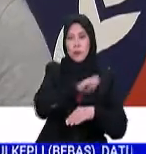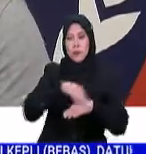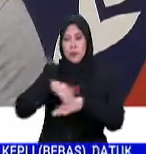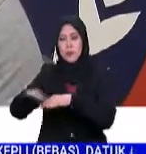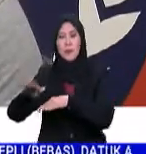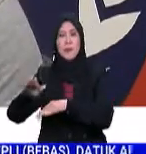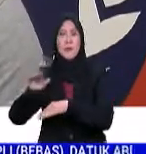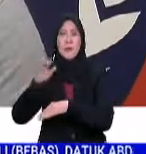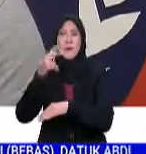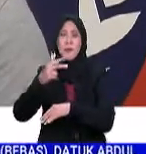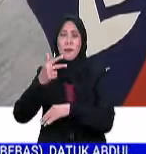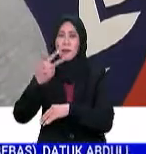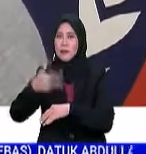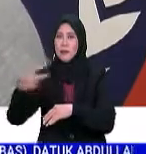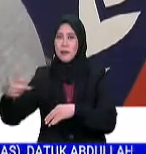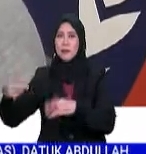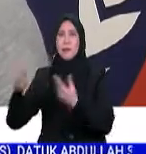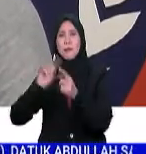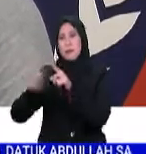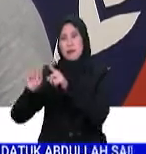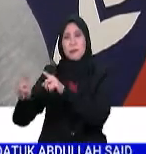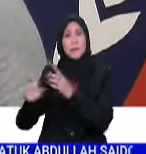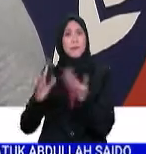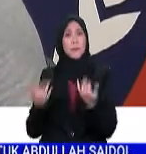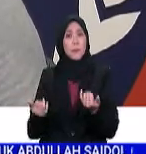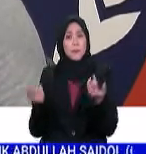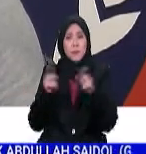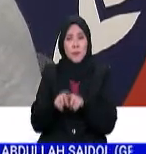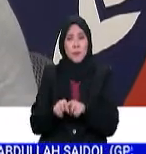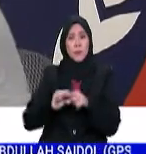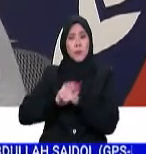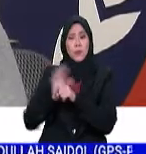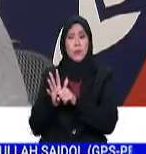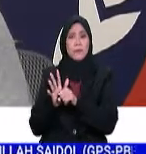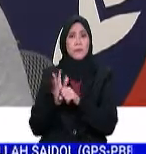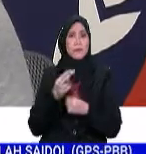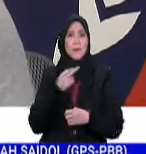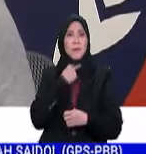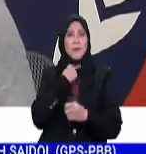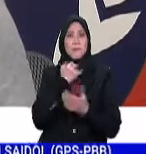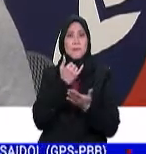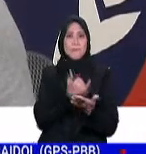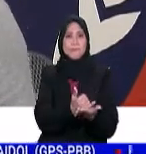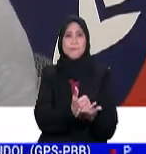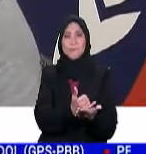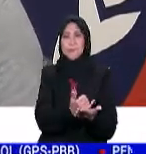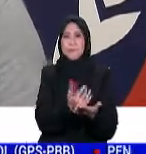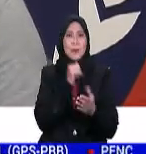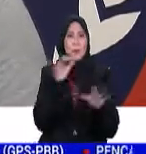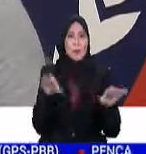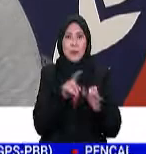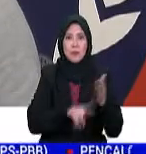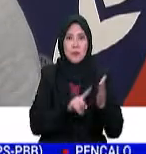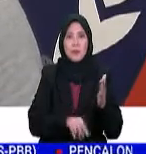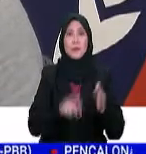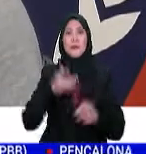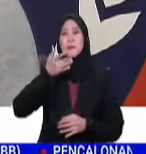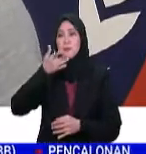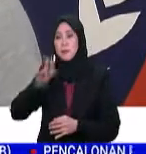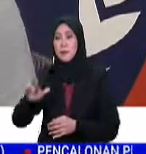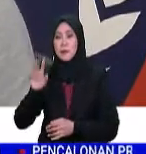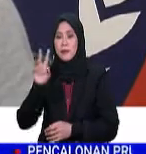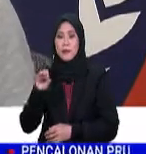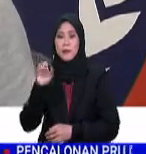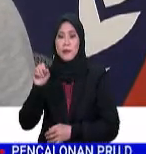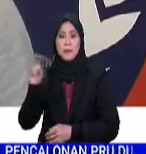we send them to Australia. But because of the COVID pandemic, we couldn't do much. Luckily, MSN dengan